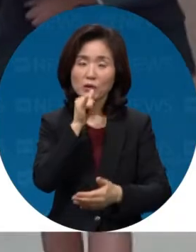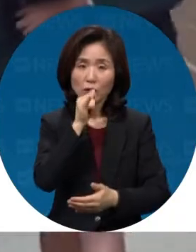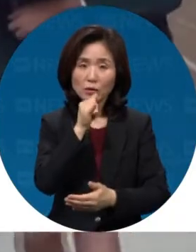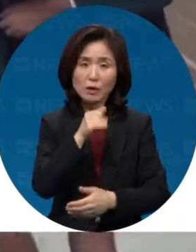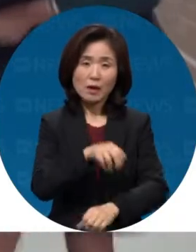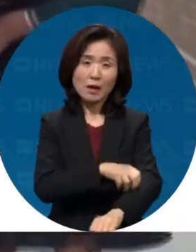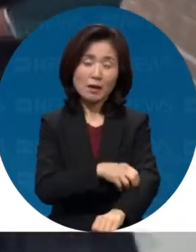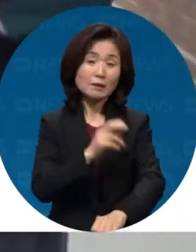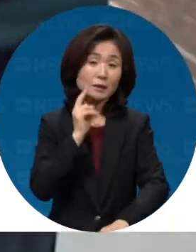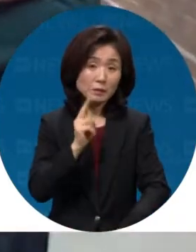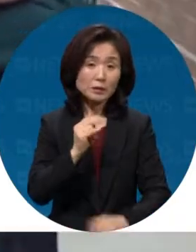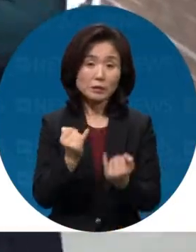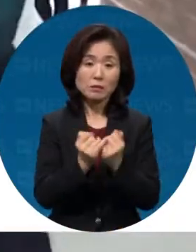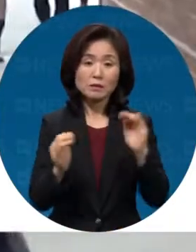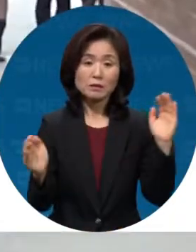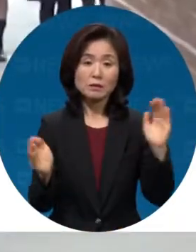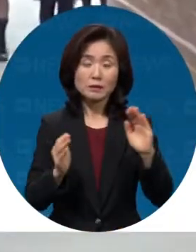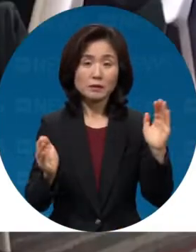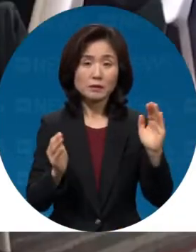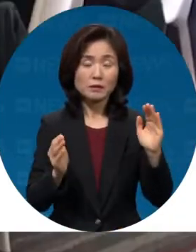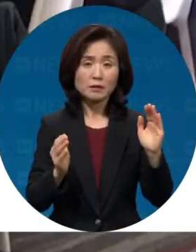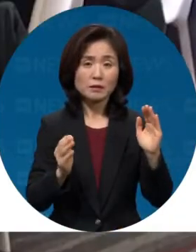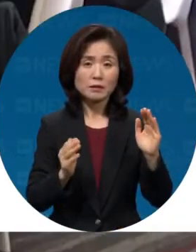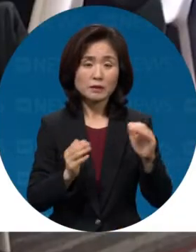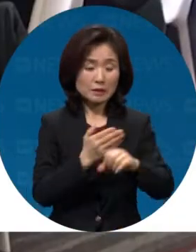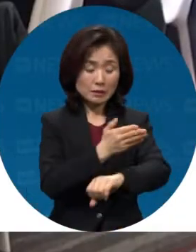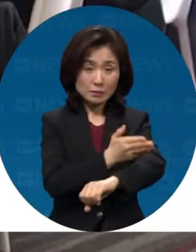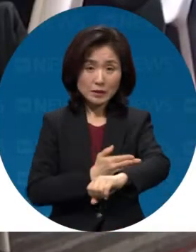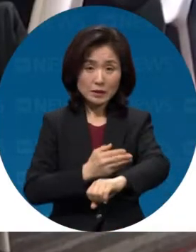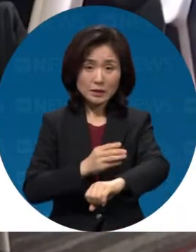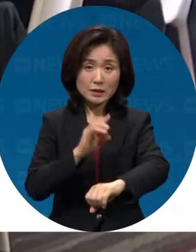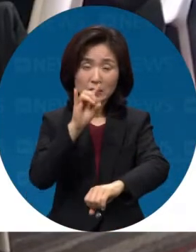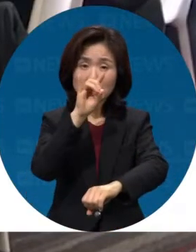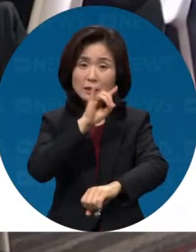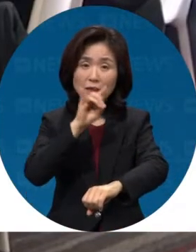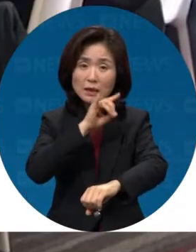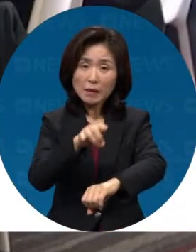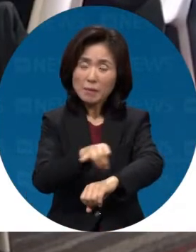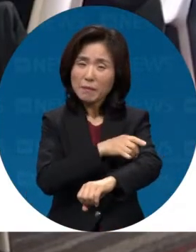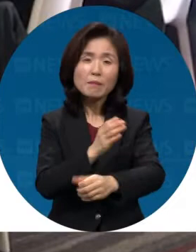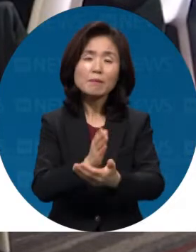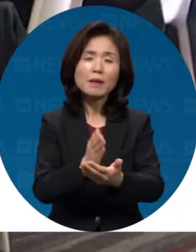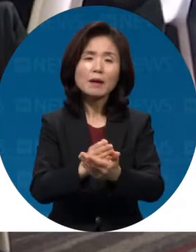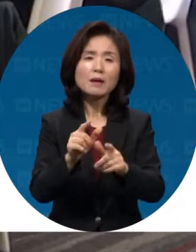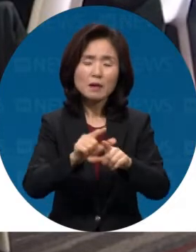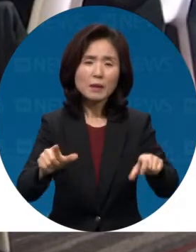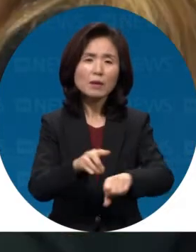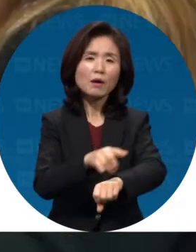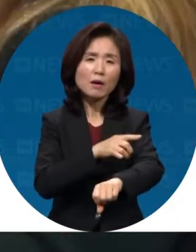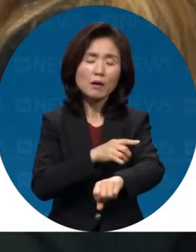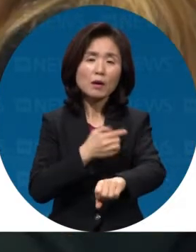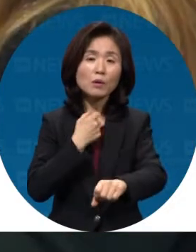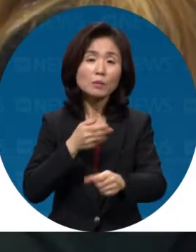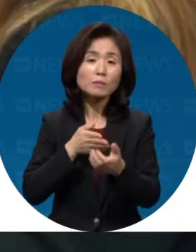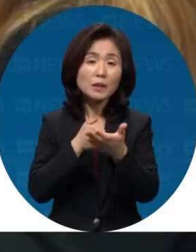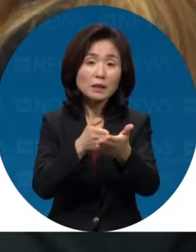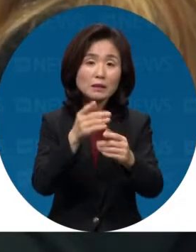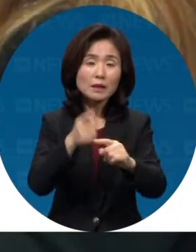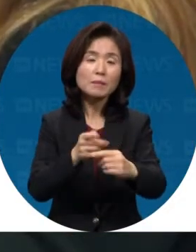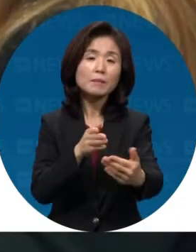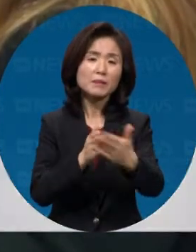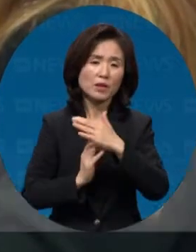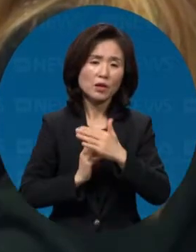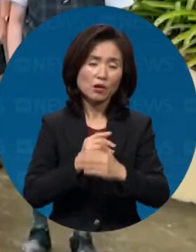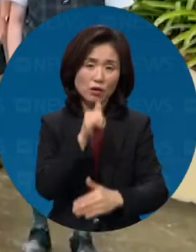굉장히 심한 그 여학생의 경우에는 그 반 스타킹 말고 일반 스타킹 착용을 요청을 했다가 거절을 당한